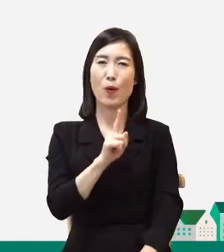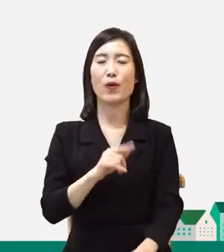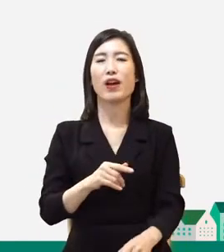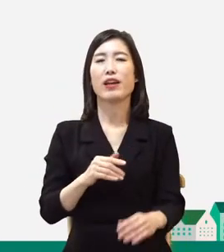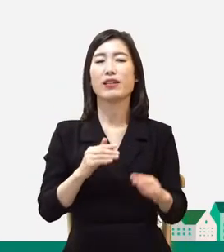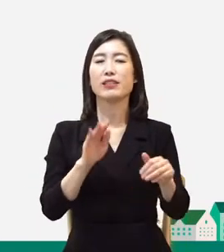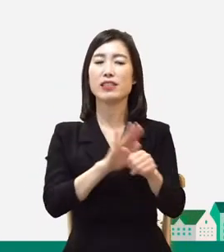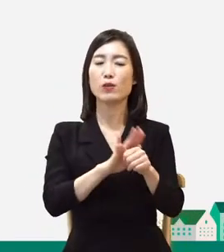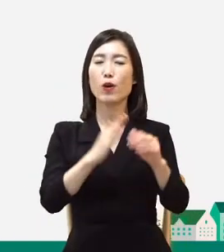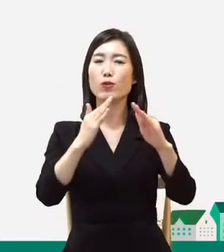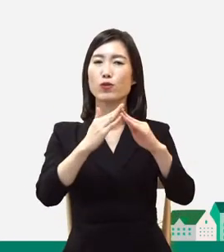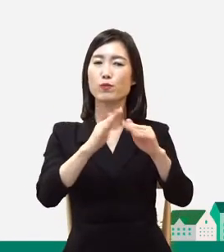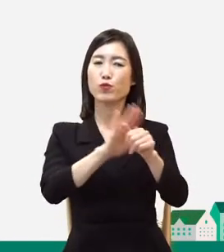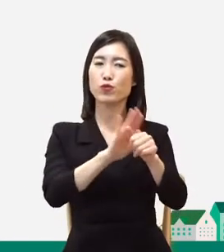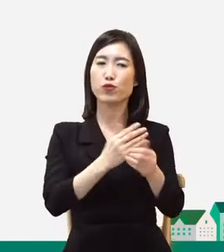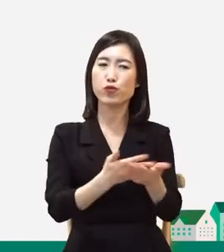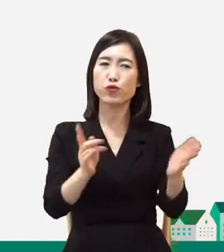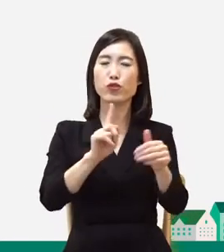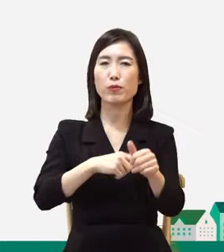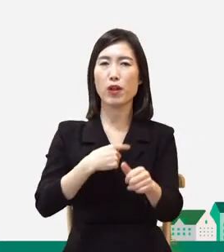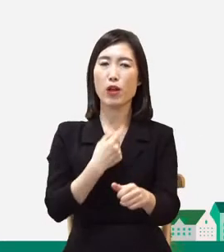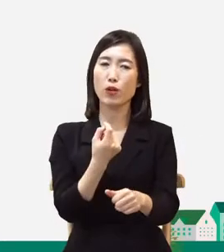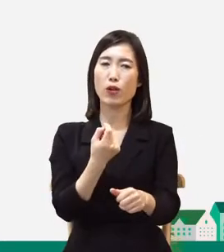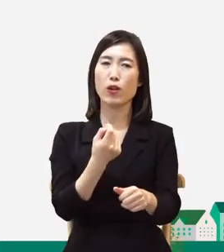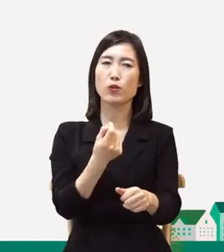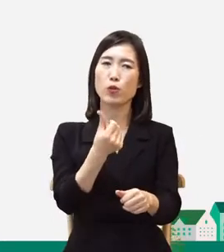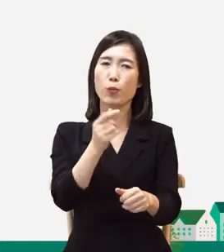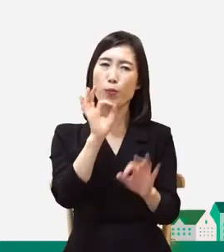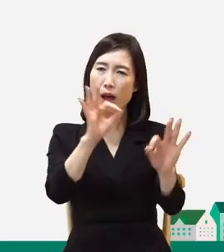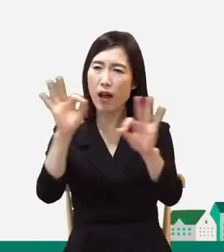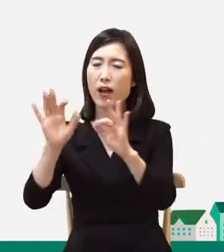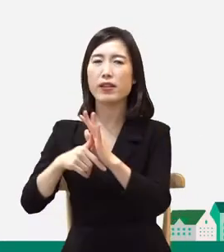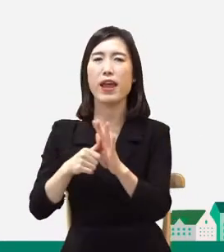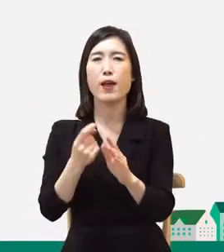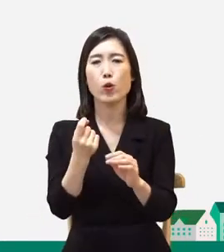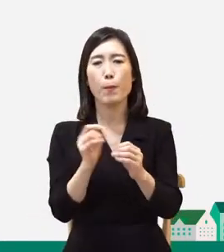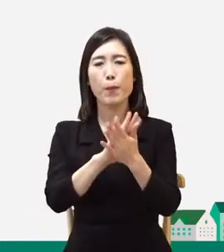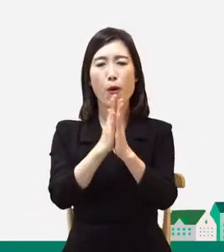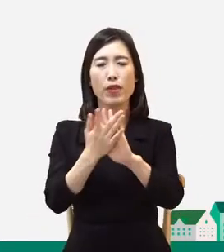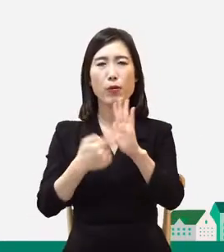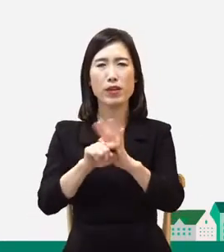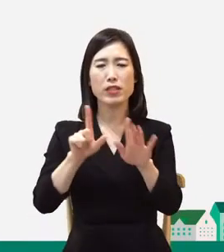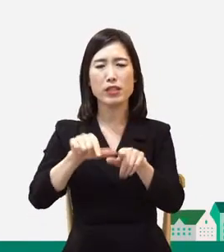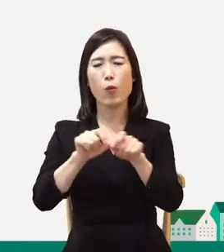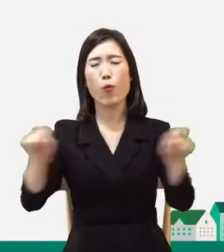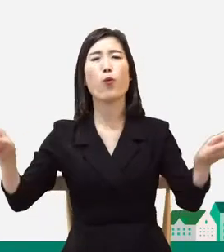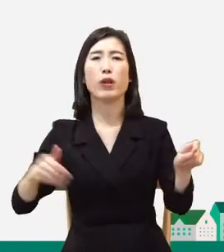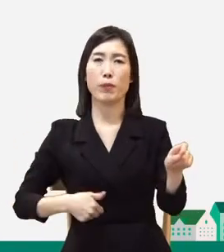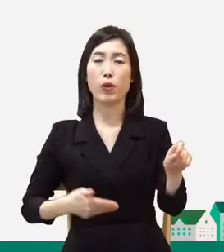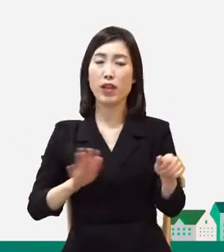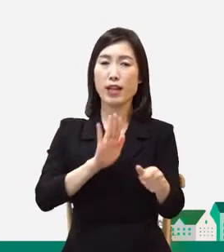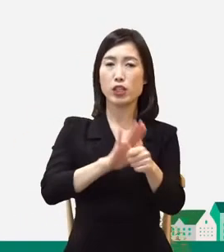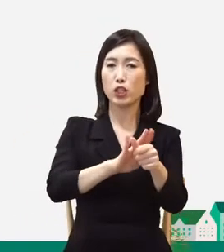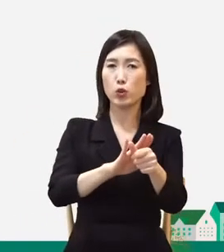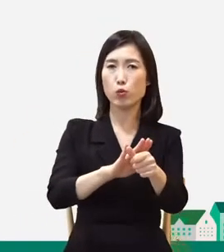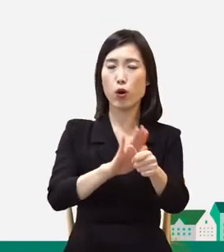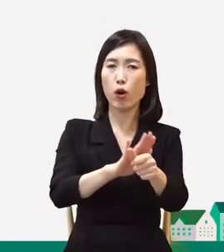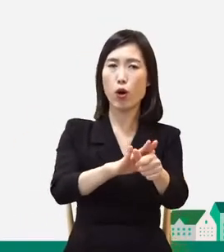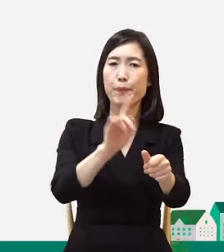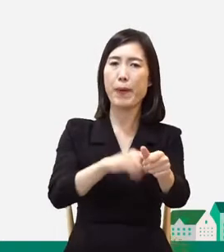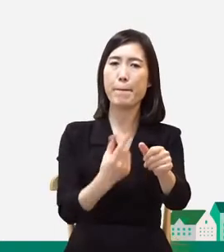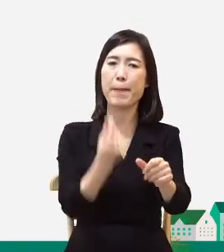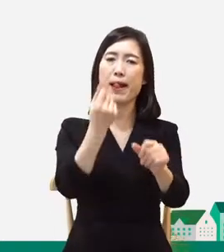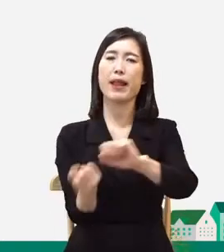근무하면서 입주민들은 작은 변화를 하는데도 많은 시간이 소요되는 것을 알았고, 변화를 위해서는 지속적인 서비스와 기다림이